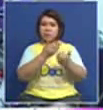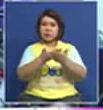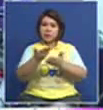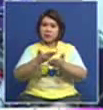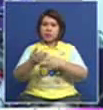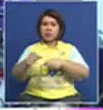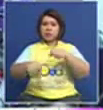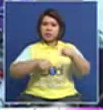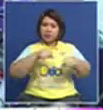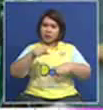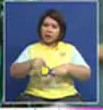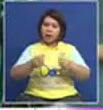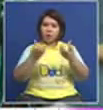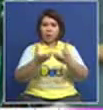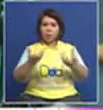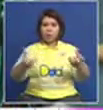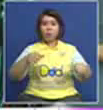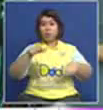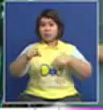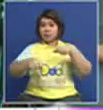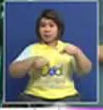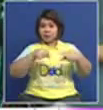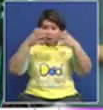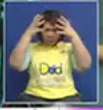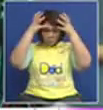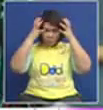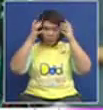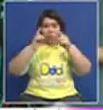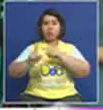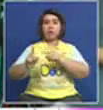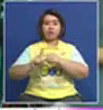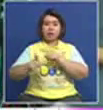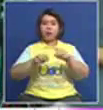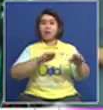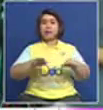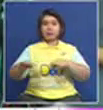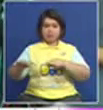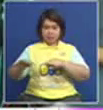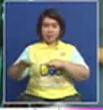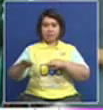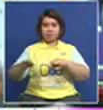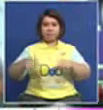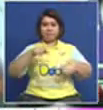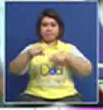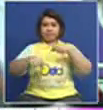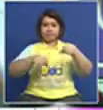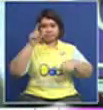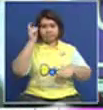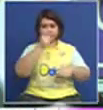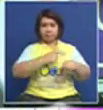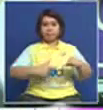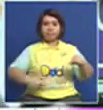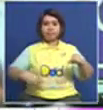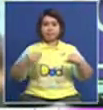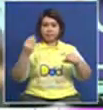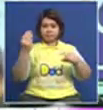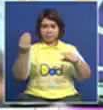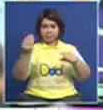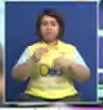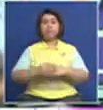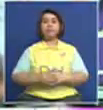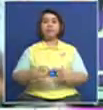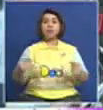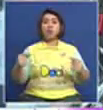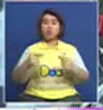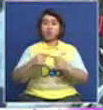านแล้วก็อุปกรณ์ที่ใช้สำหรับปั่นจักรยานเตรียมที่จะใช้ในกิจกรรมจักรยานเฉลิมพระเกียรติพระบาทสมเด็จพระเจ้าอยู่หัวใน